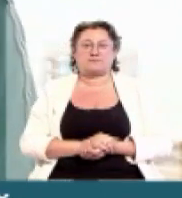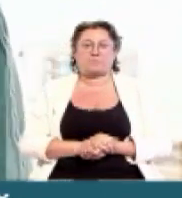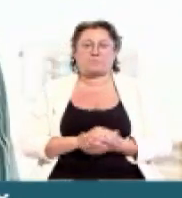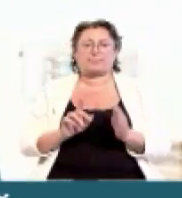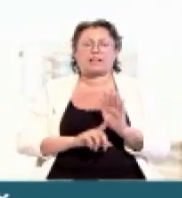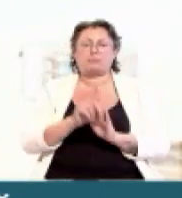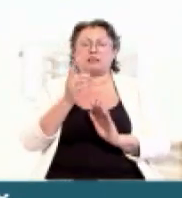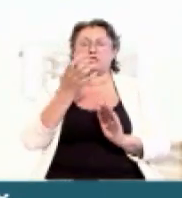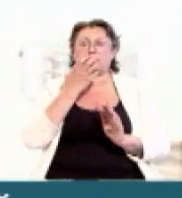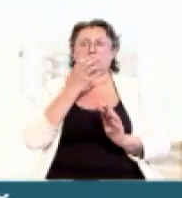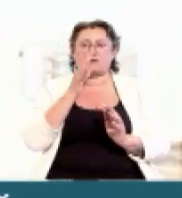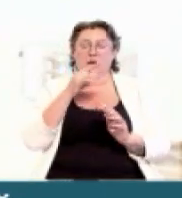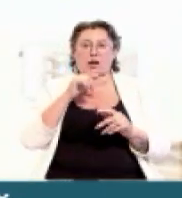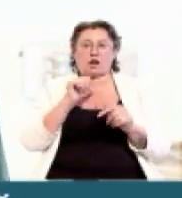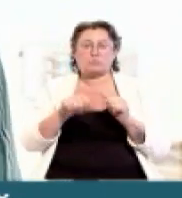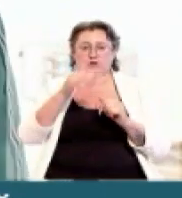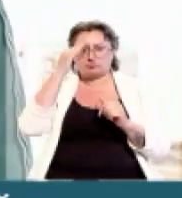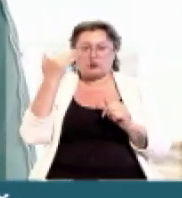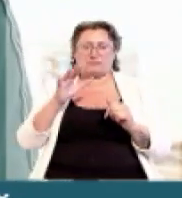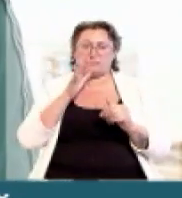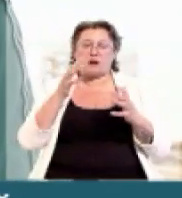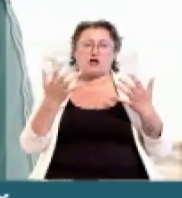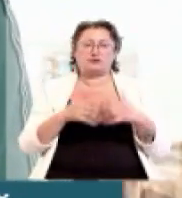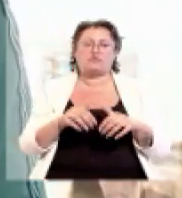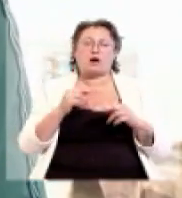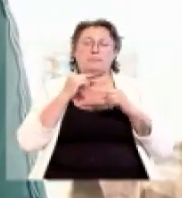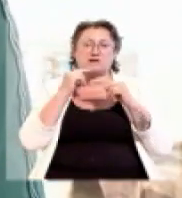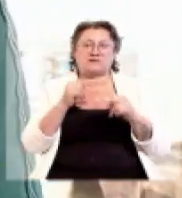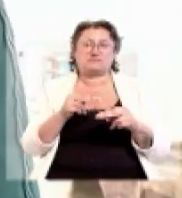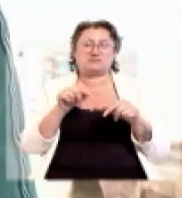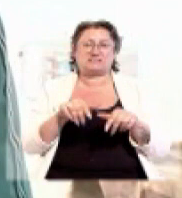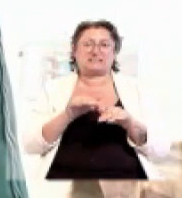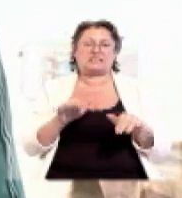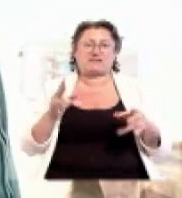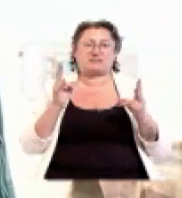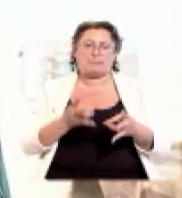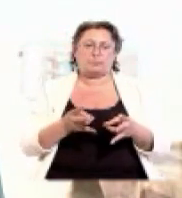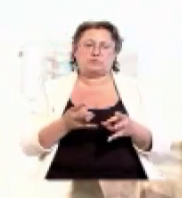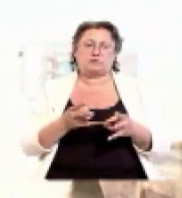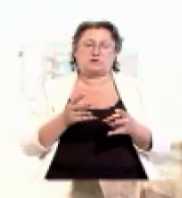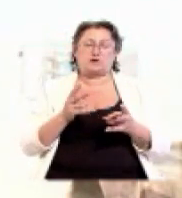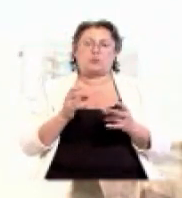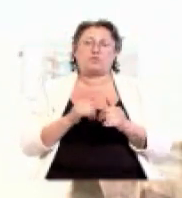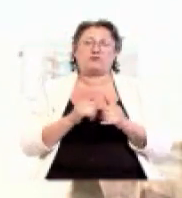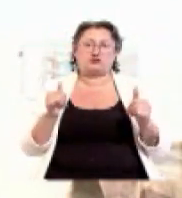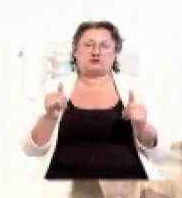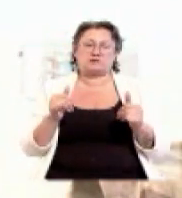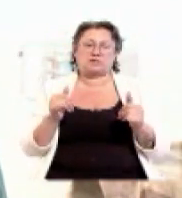наступлением теплого времени года, особенно жарких дней, количество обратившихся детей в травмпункт значительно